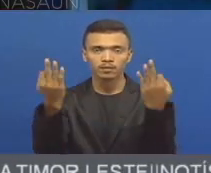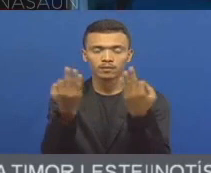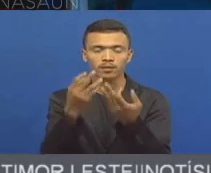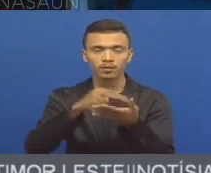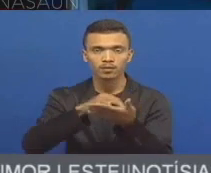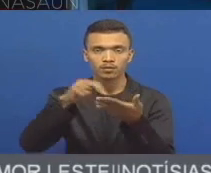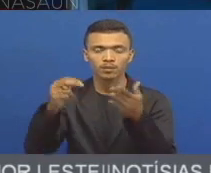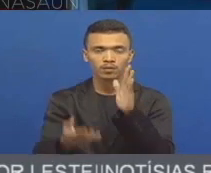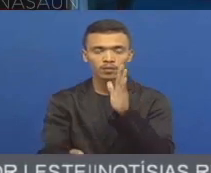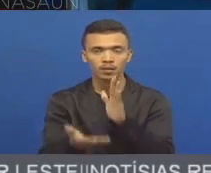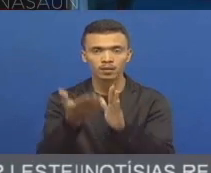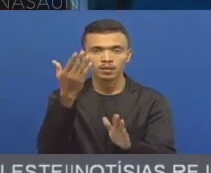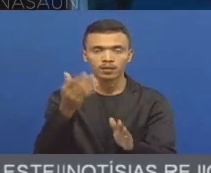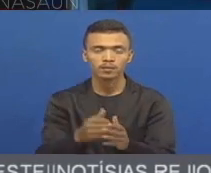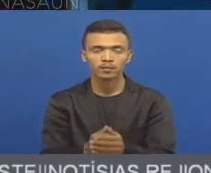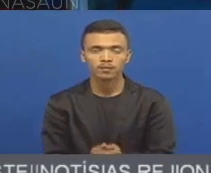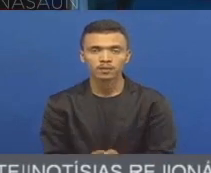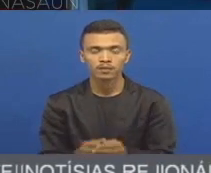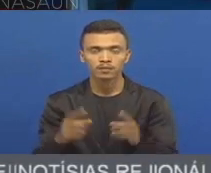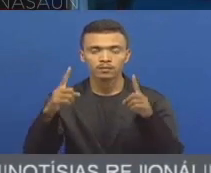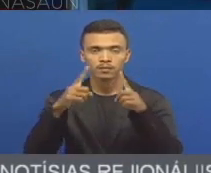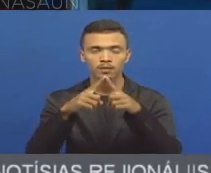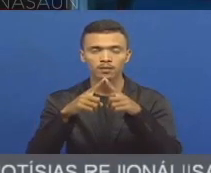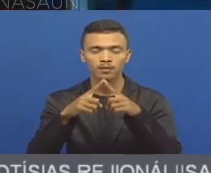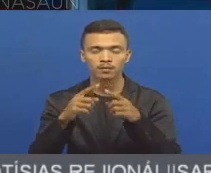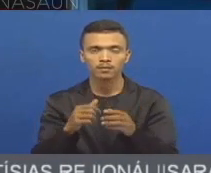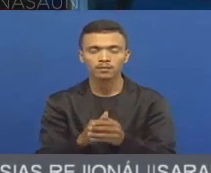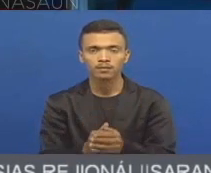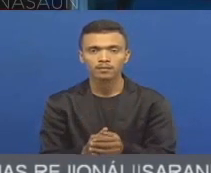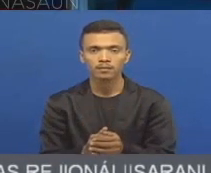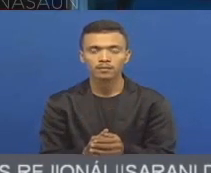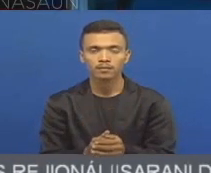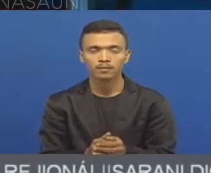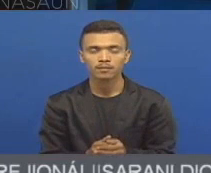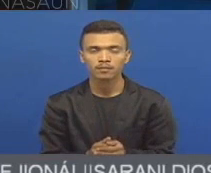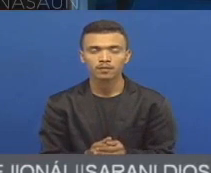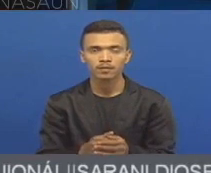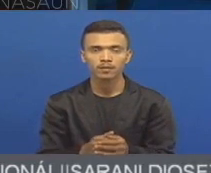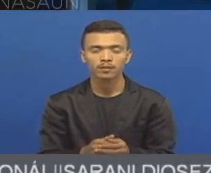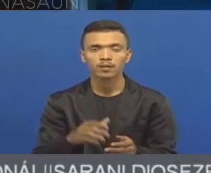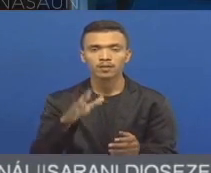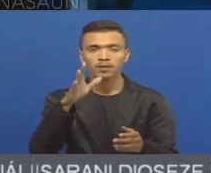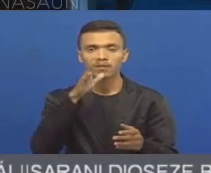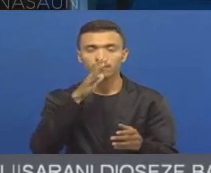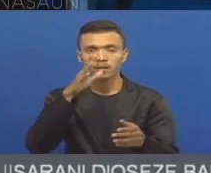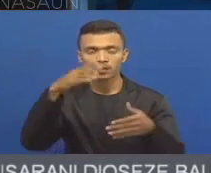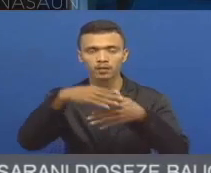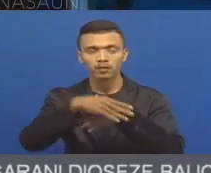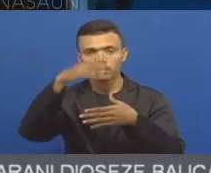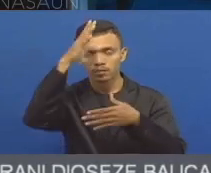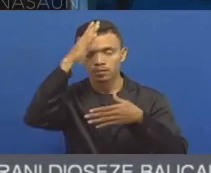asli o mak a maus tratos ba konzuze ne ba liu ia fen online mas parceiro